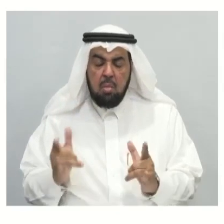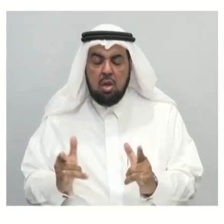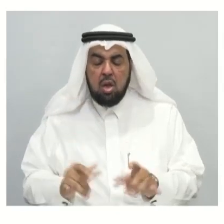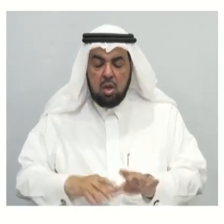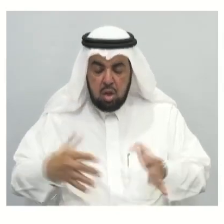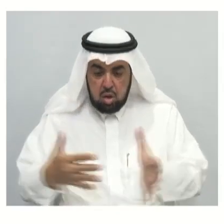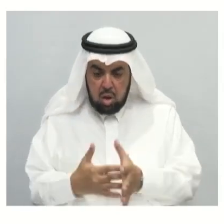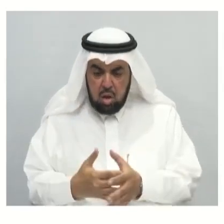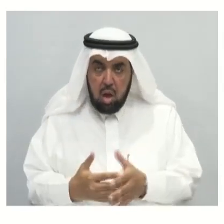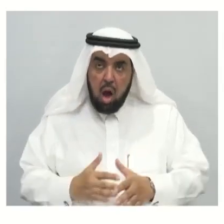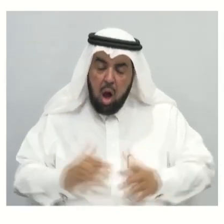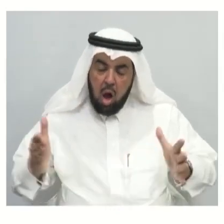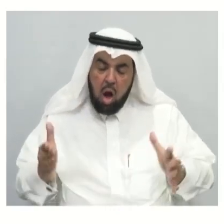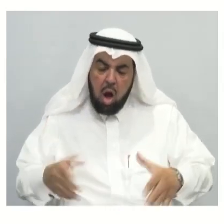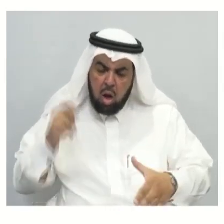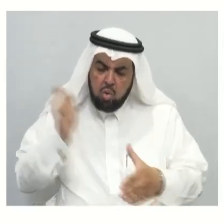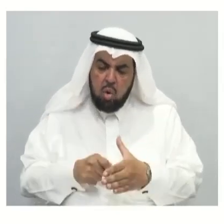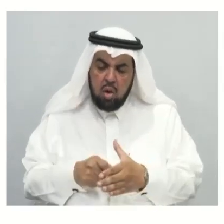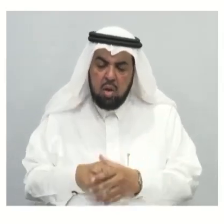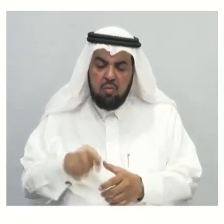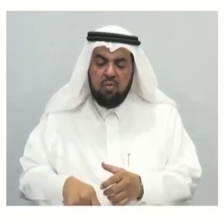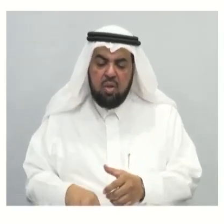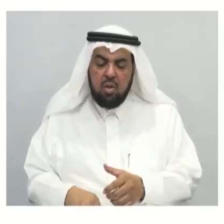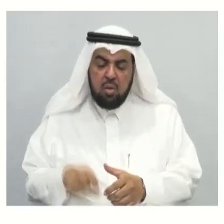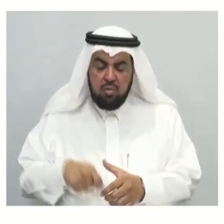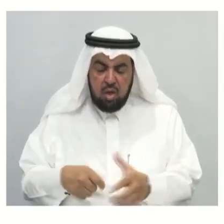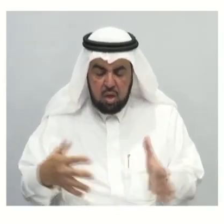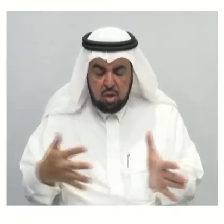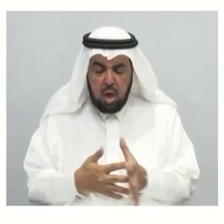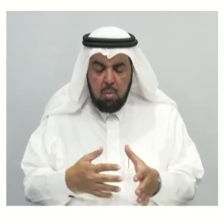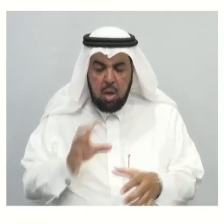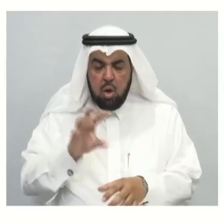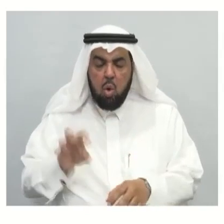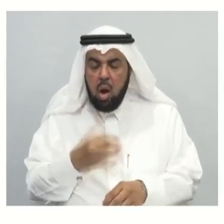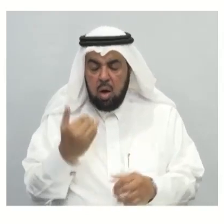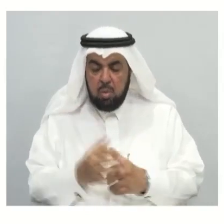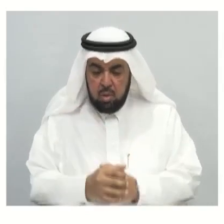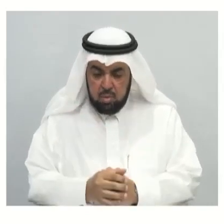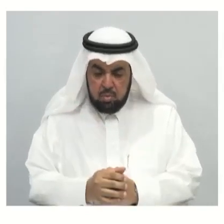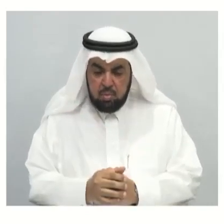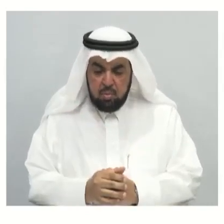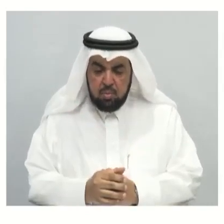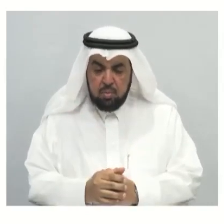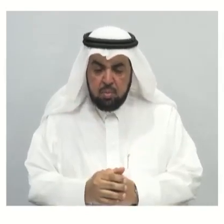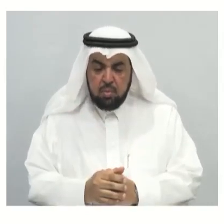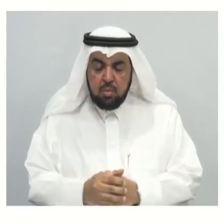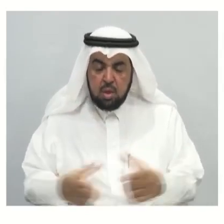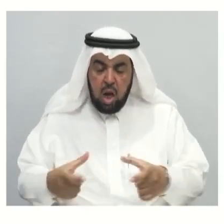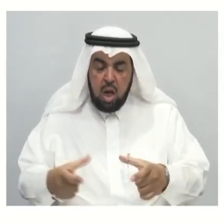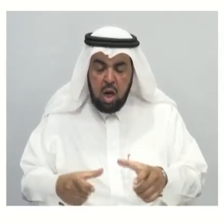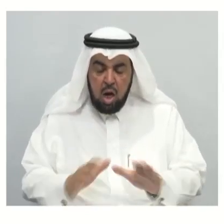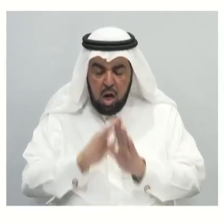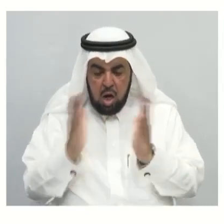يعد اعلى سلطه في اجهزه جامعه الدول العربيه اللجان الدائمه